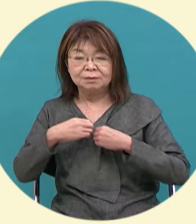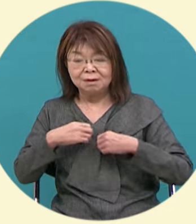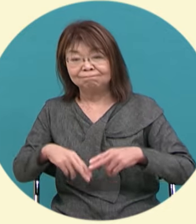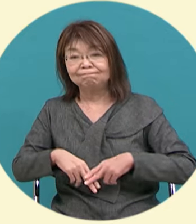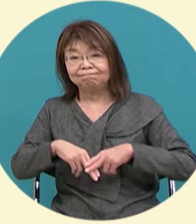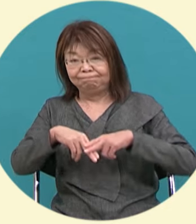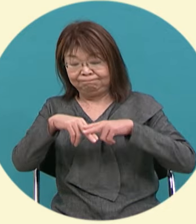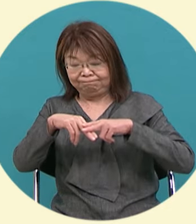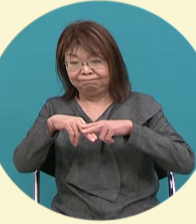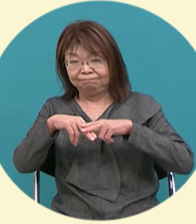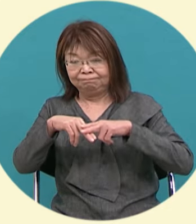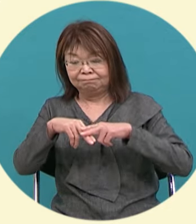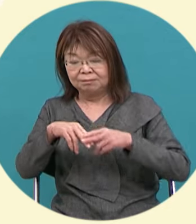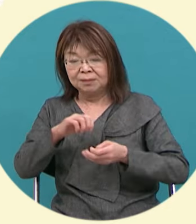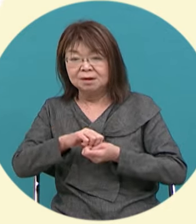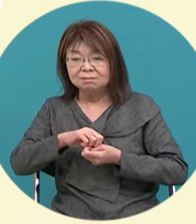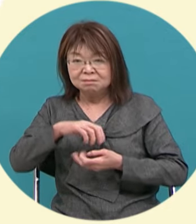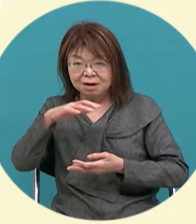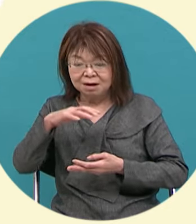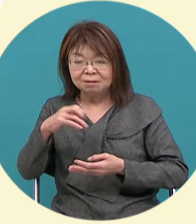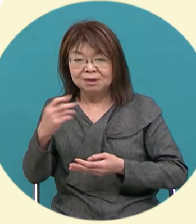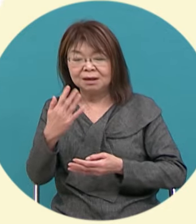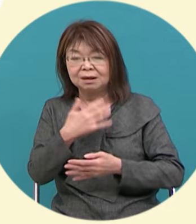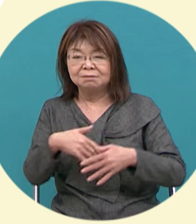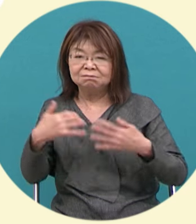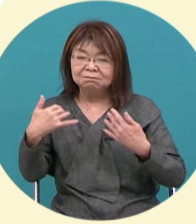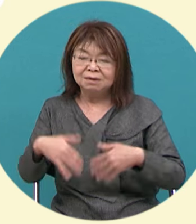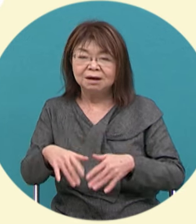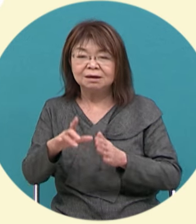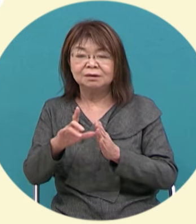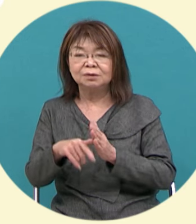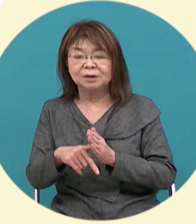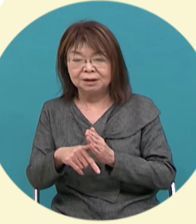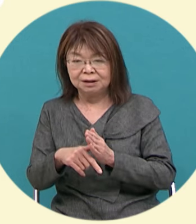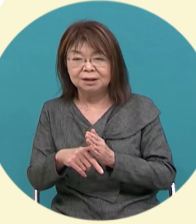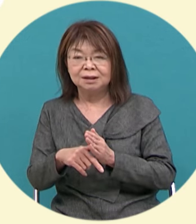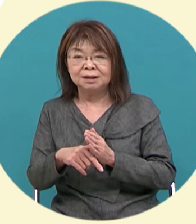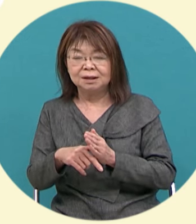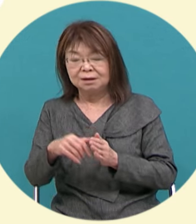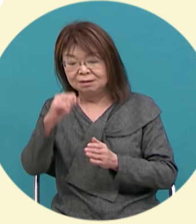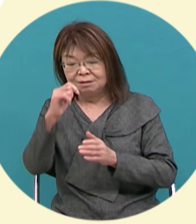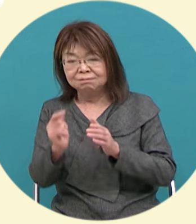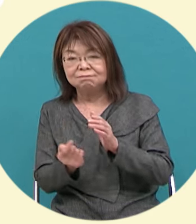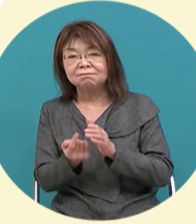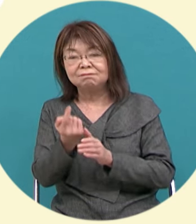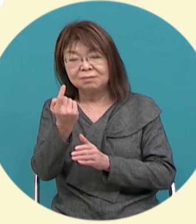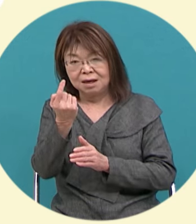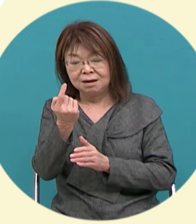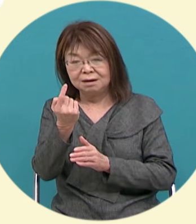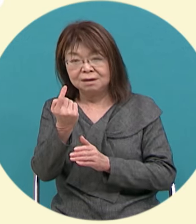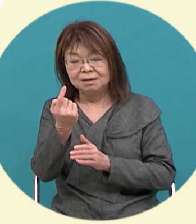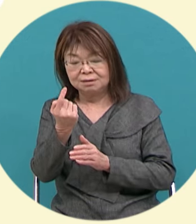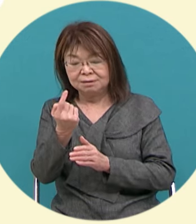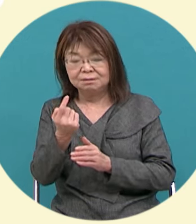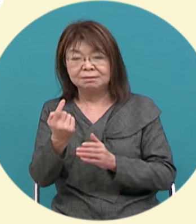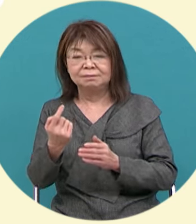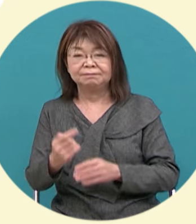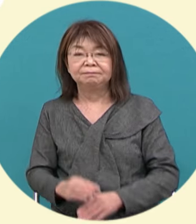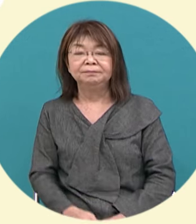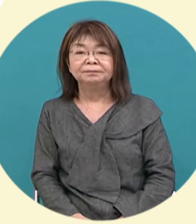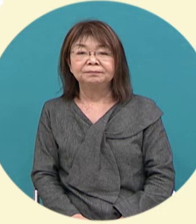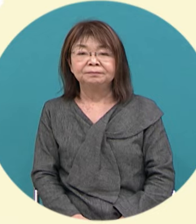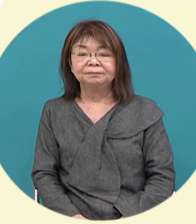伏し、加齢や疲労によって免疫が低下した際などに帯状疱疹として発症します。